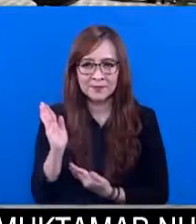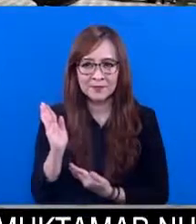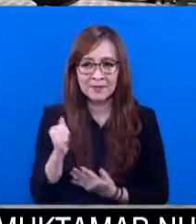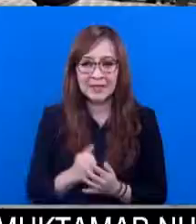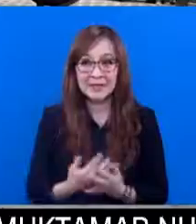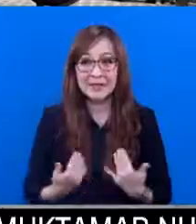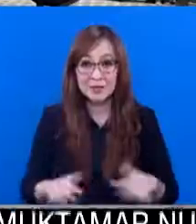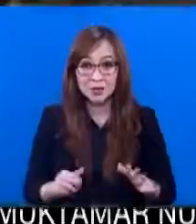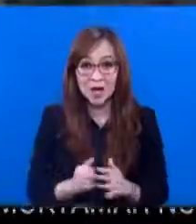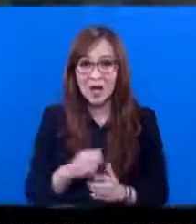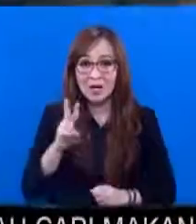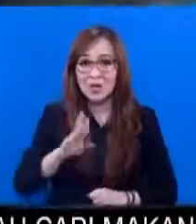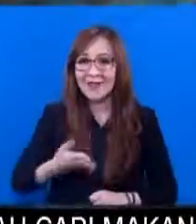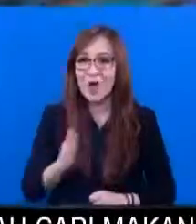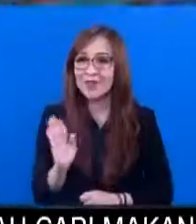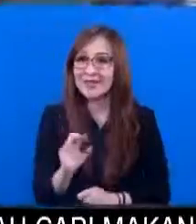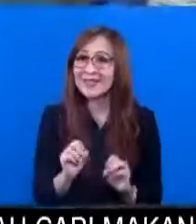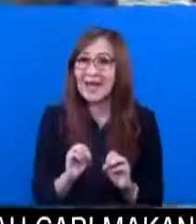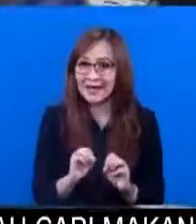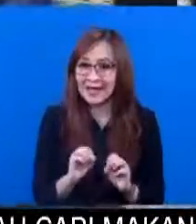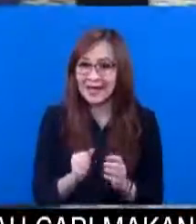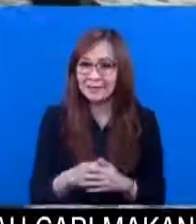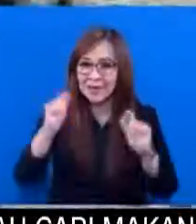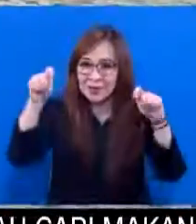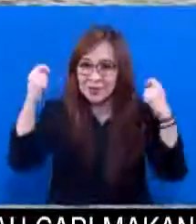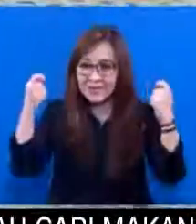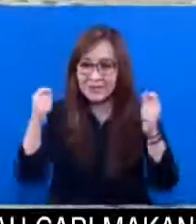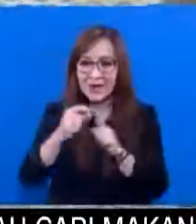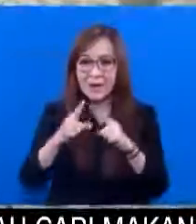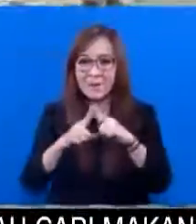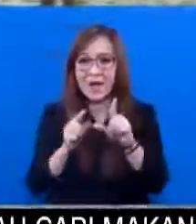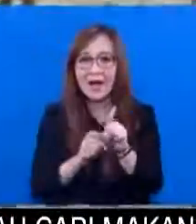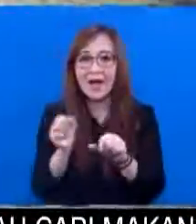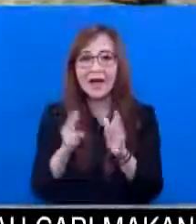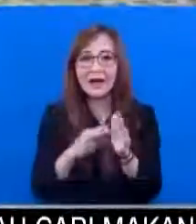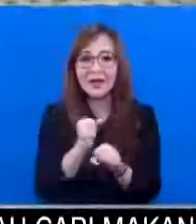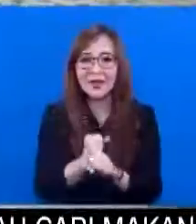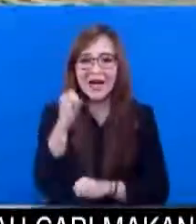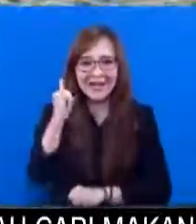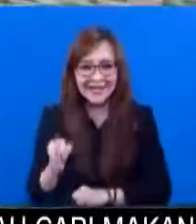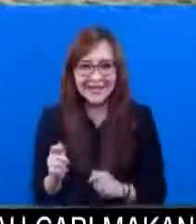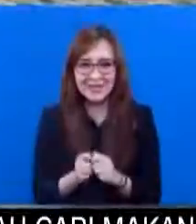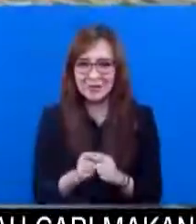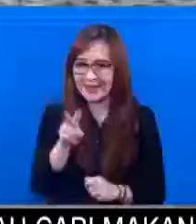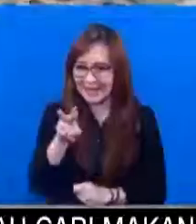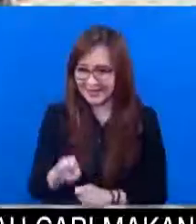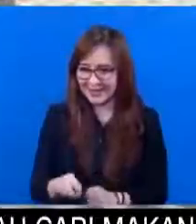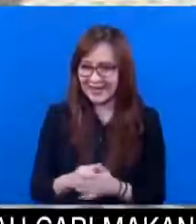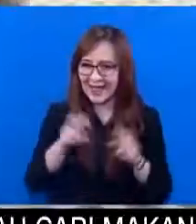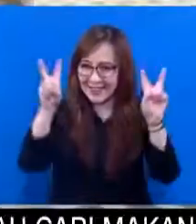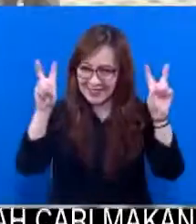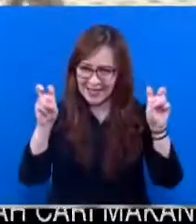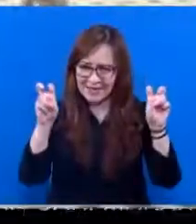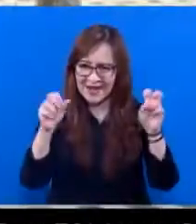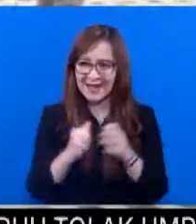Setelah absen selama 2 tahun karena pandemi, Festival Payung Indonesia 2021 kembali digelar di Solo, Jawa Tengah dengan mengusung tema This